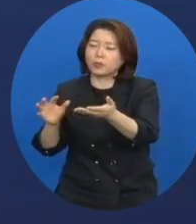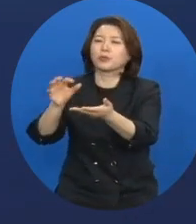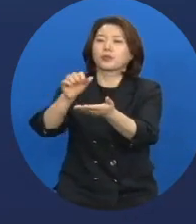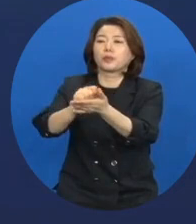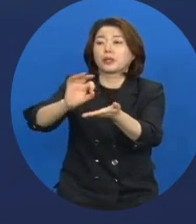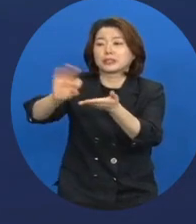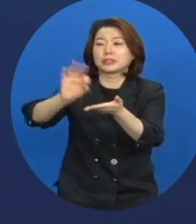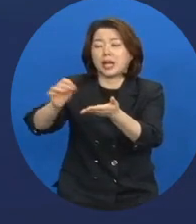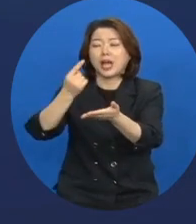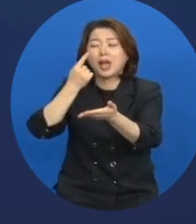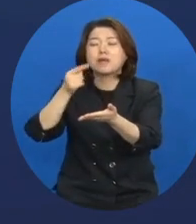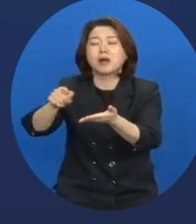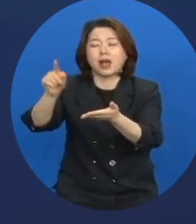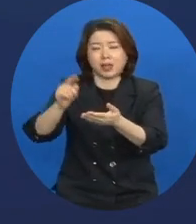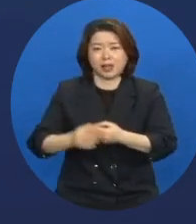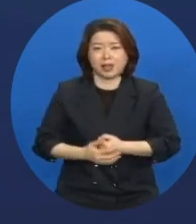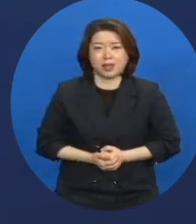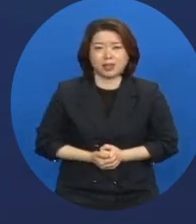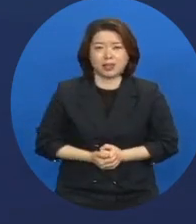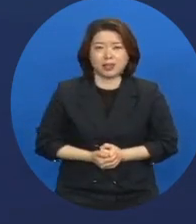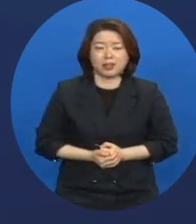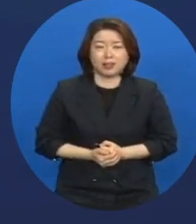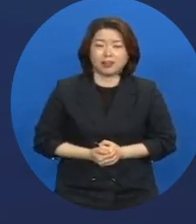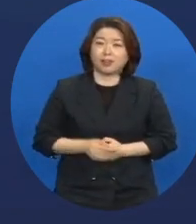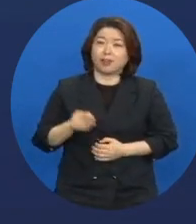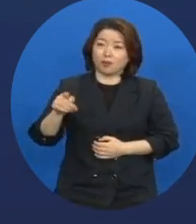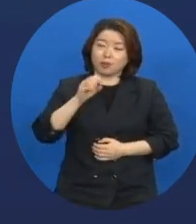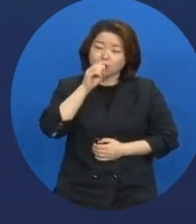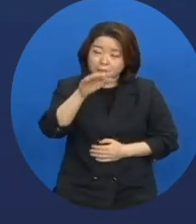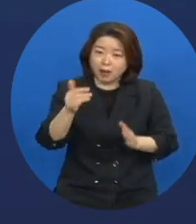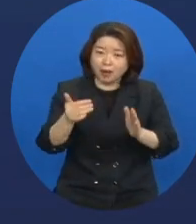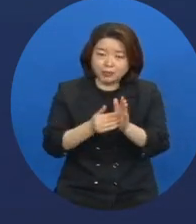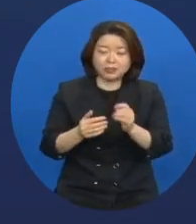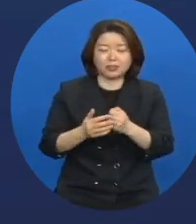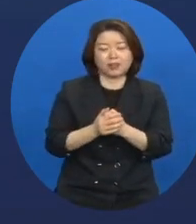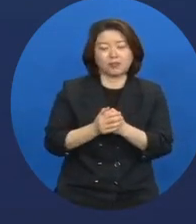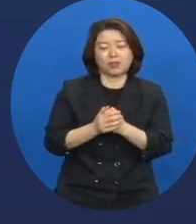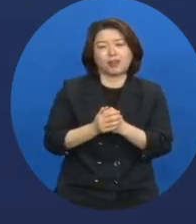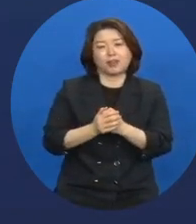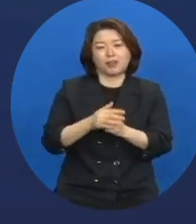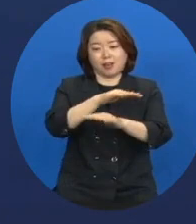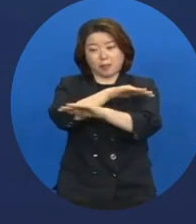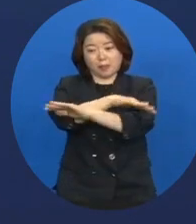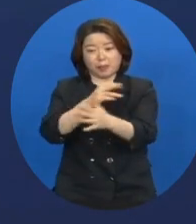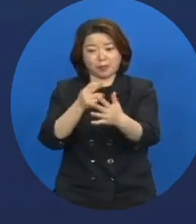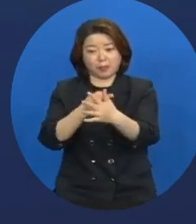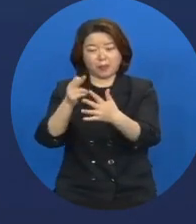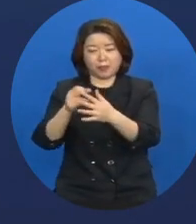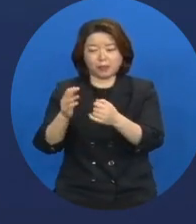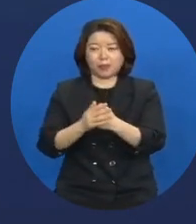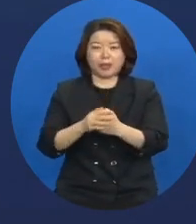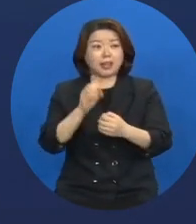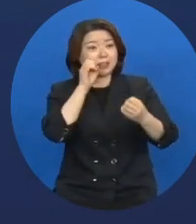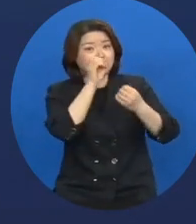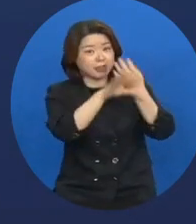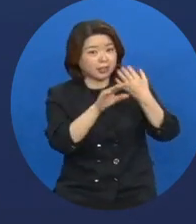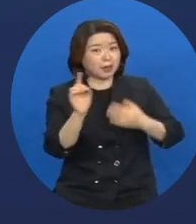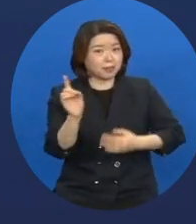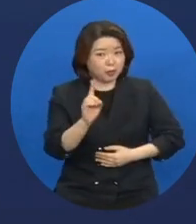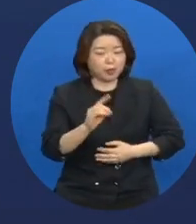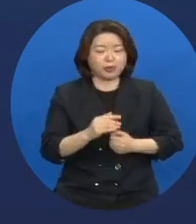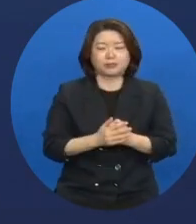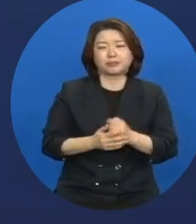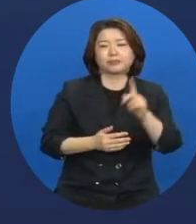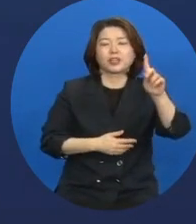점령해서 당신 것으로 만들라는 겁니다. 그랬더니 에브라임 지파와 므낫세 지파가 대답합니다.